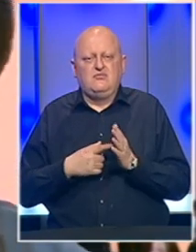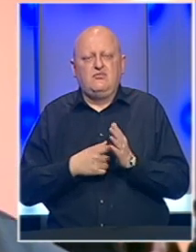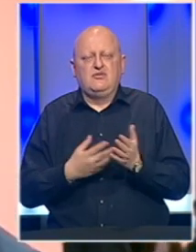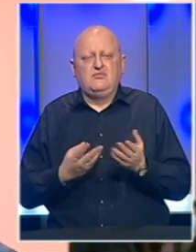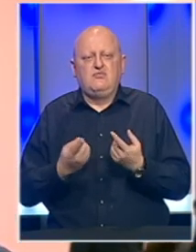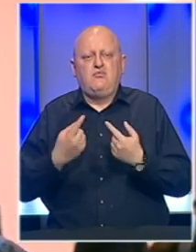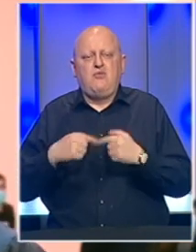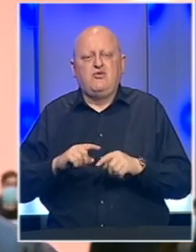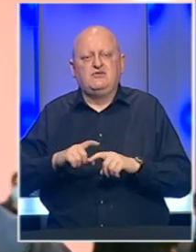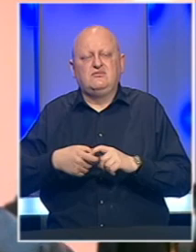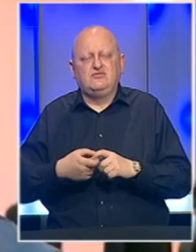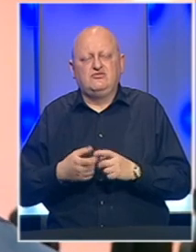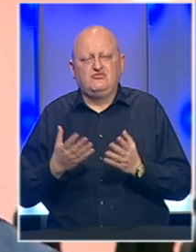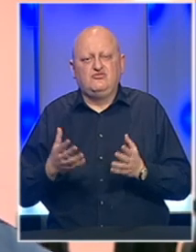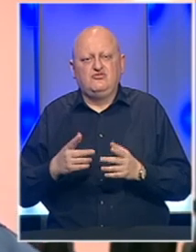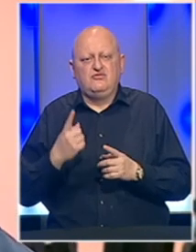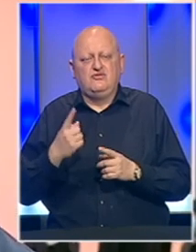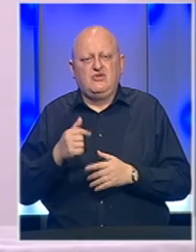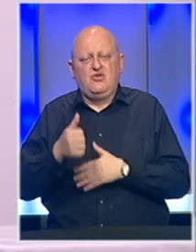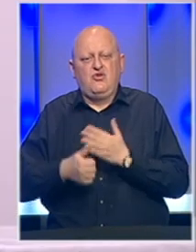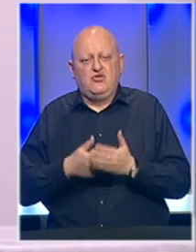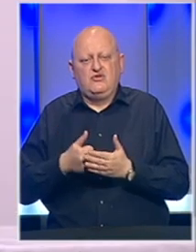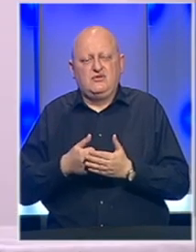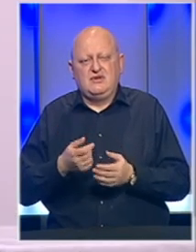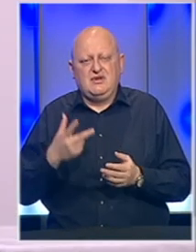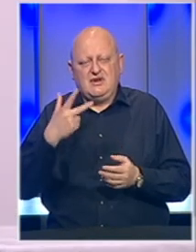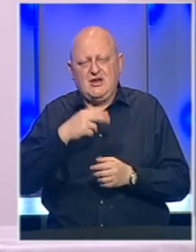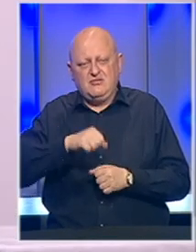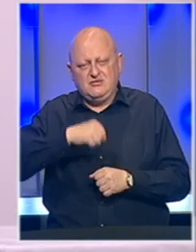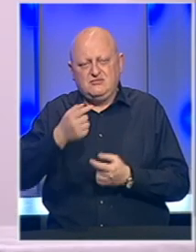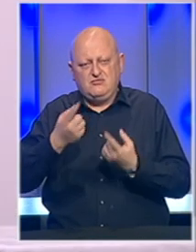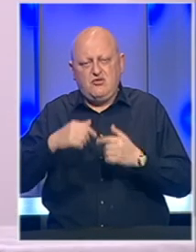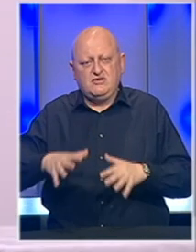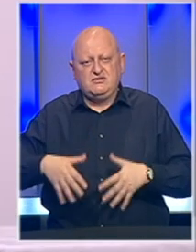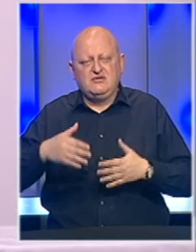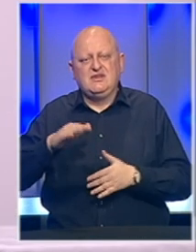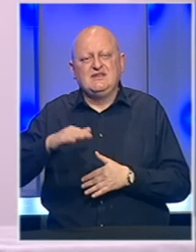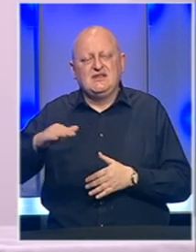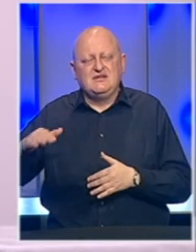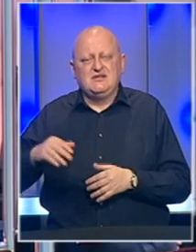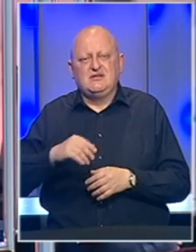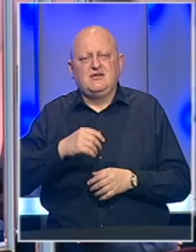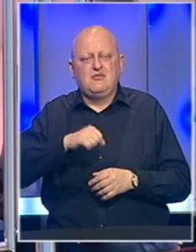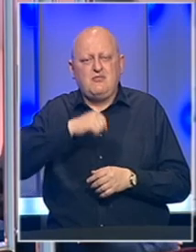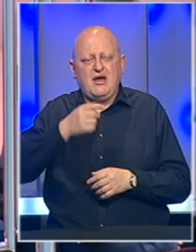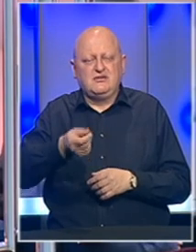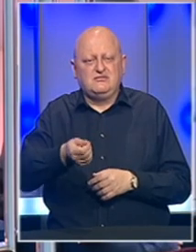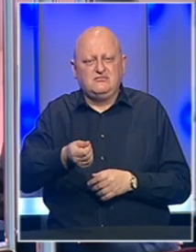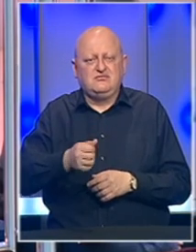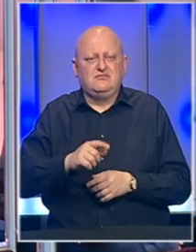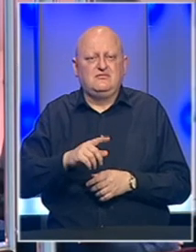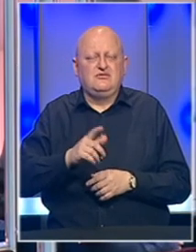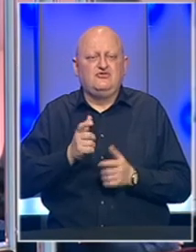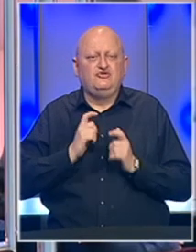jednu posebnu stvar u jednoj godini. Ramazanski Bajram je posebna radost za djecu. Bajram banka ili Bajramluk je nešto